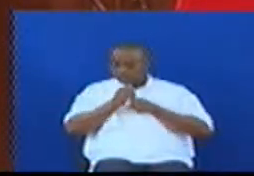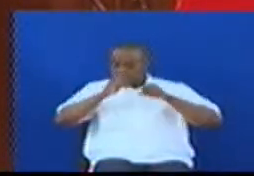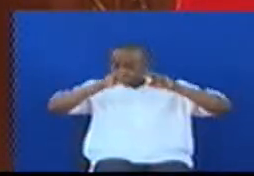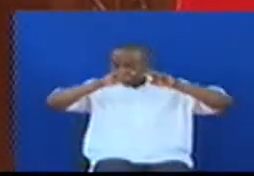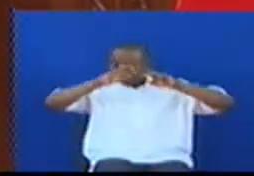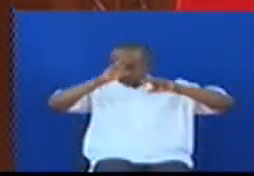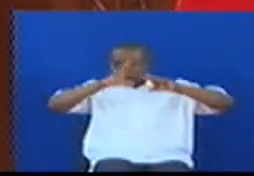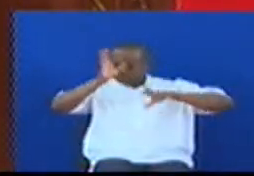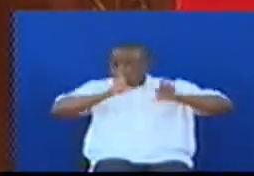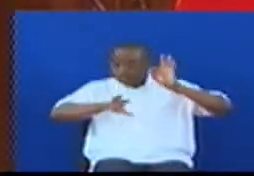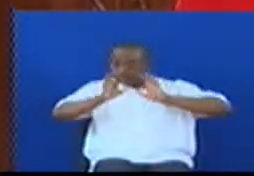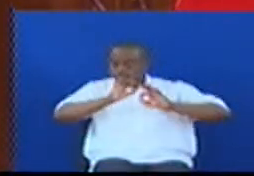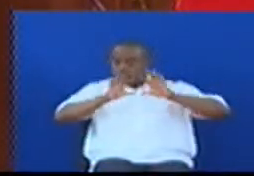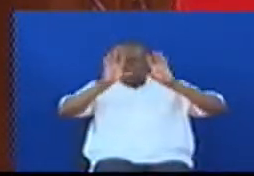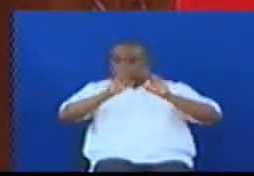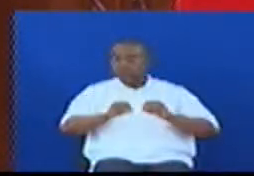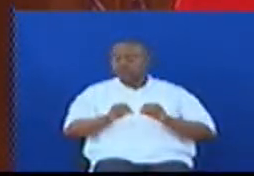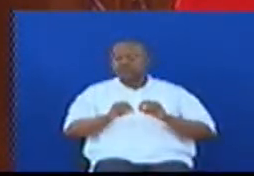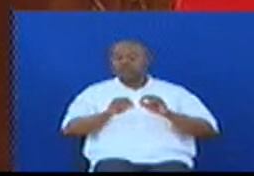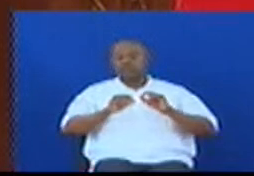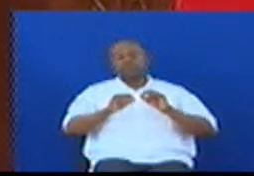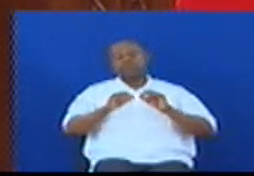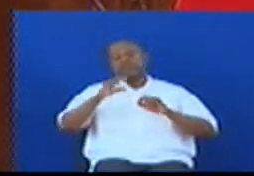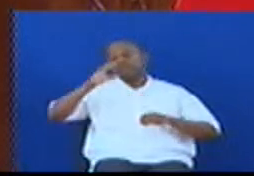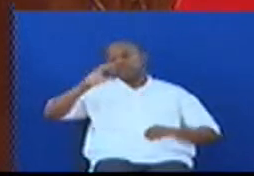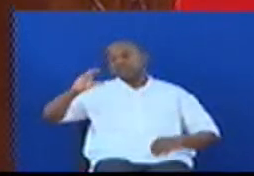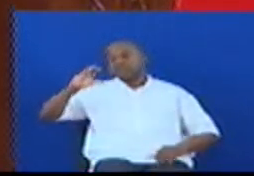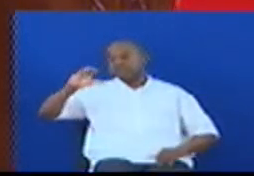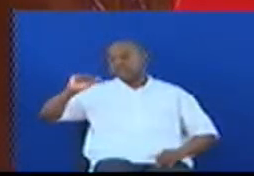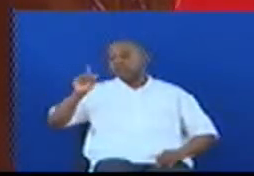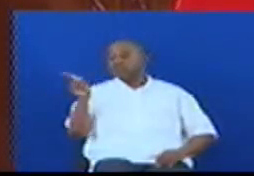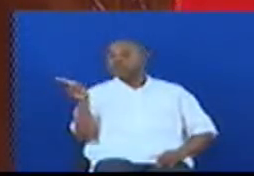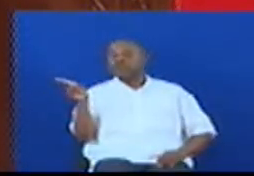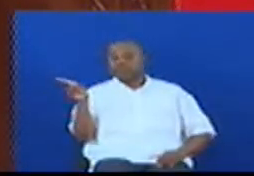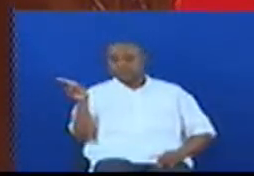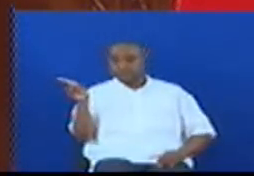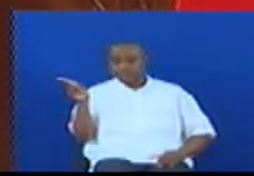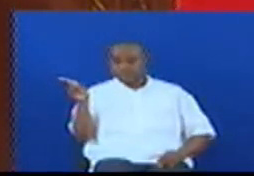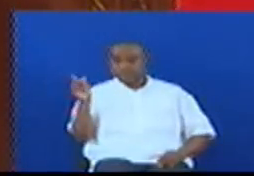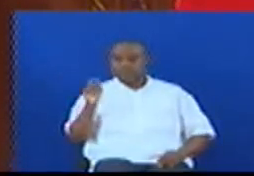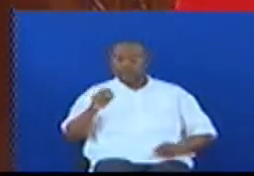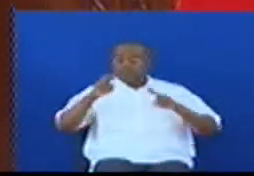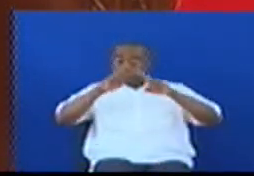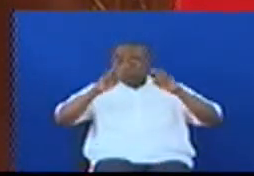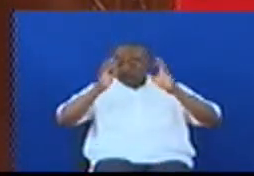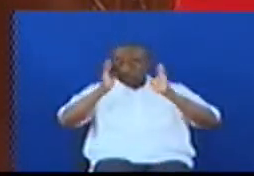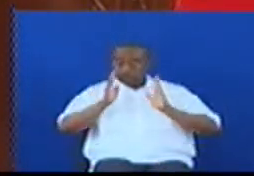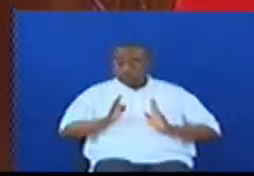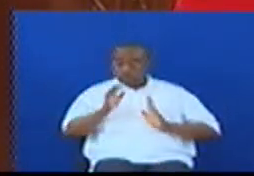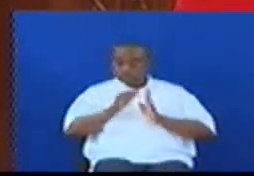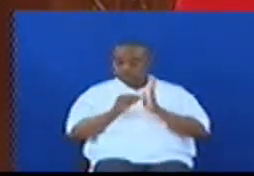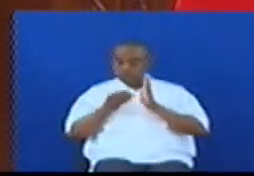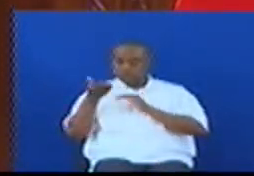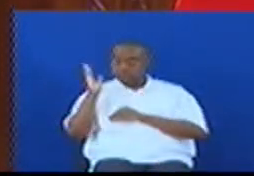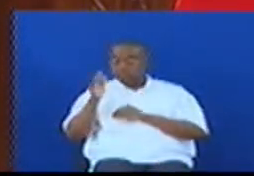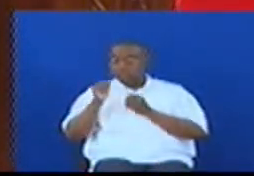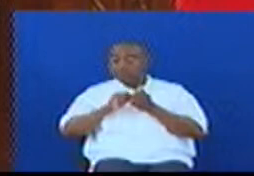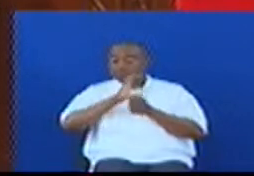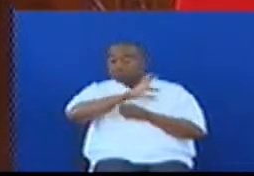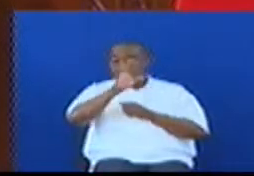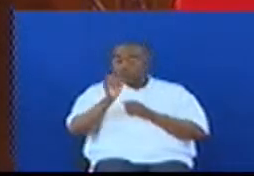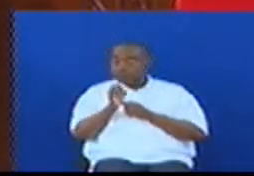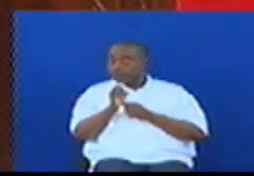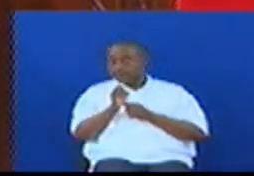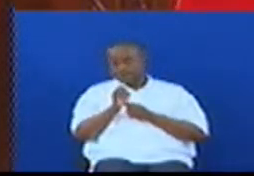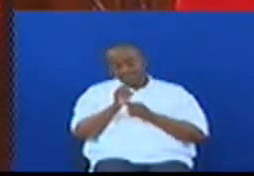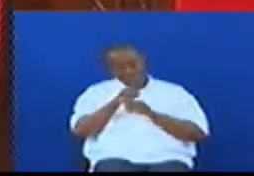CAG. Mheshimiwa Speaker, ukiangalia haya ambayo ameainisha CAG,